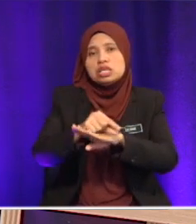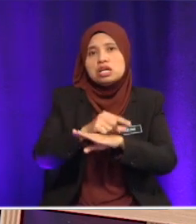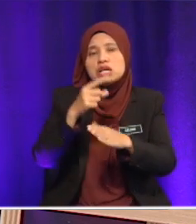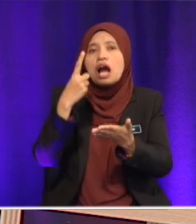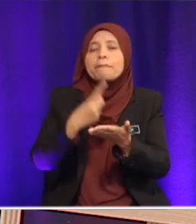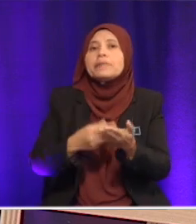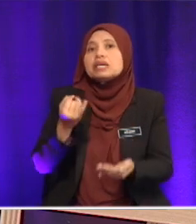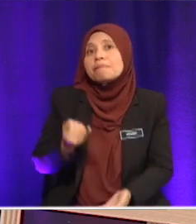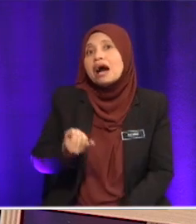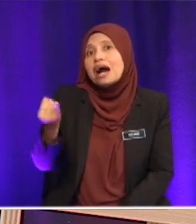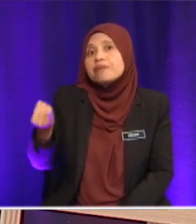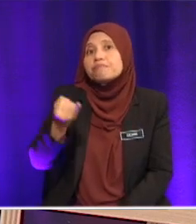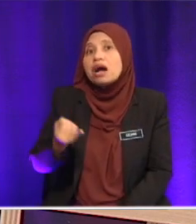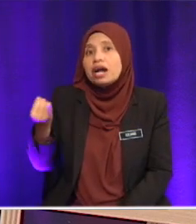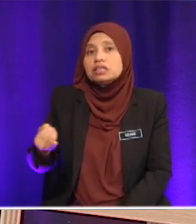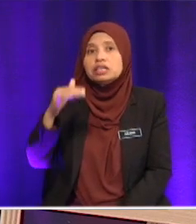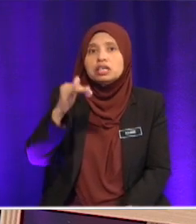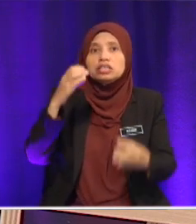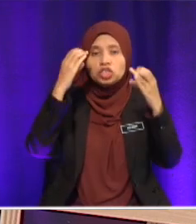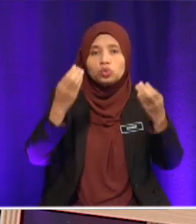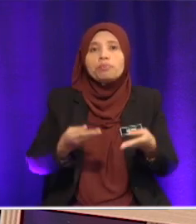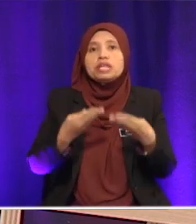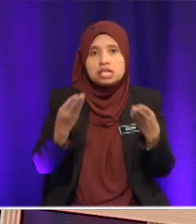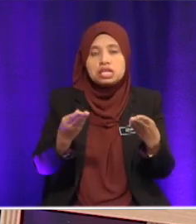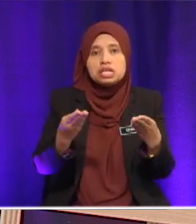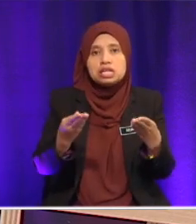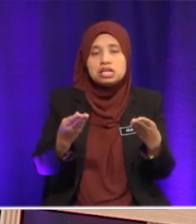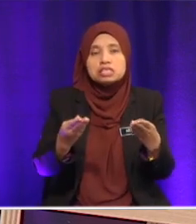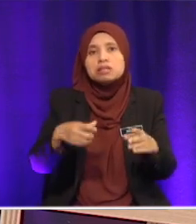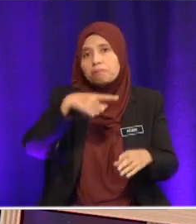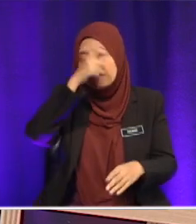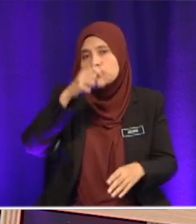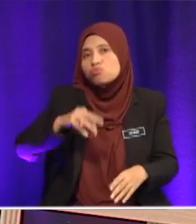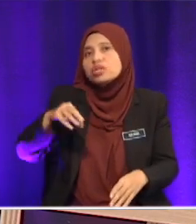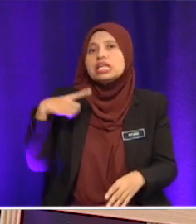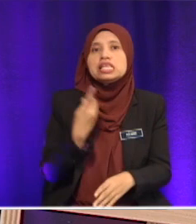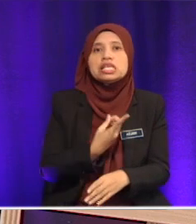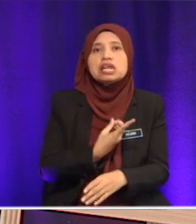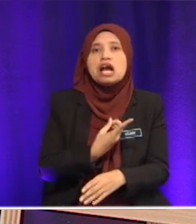jadi murid itu akan dapat berbagai sebab murid kita adalah berbagai kebolehan